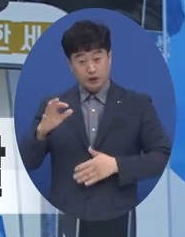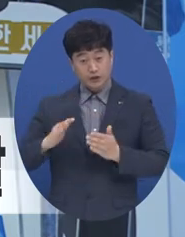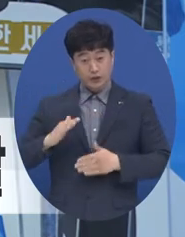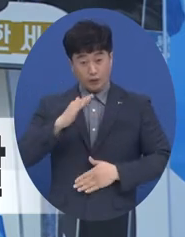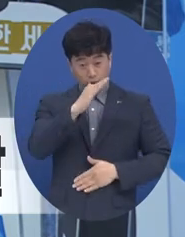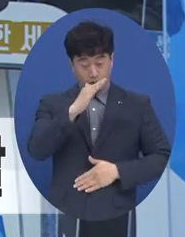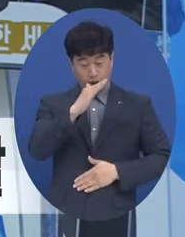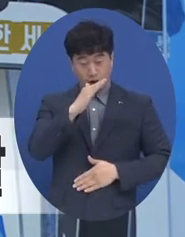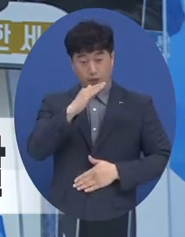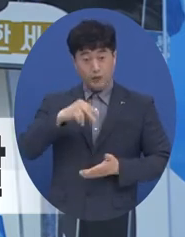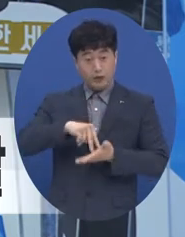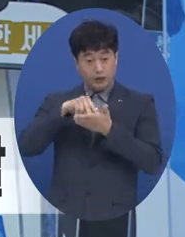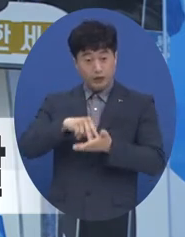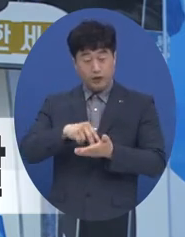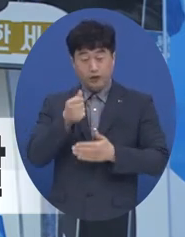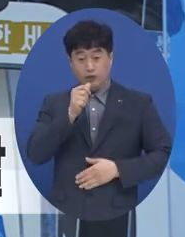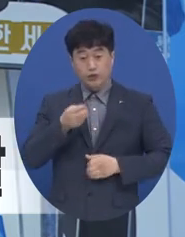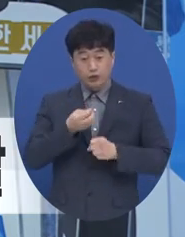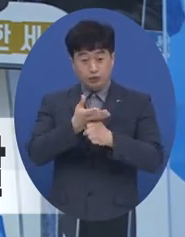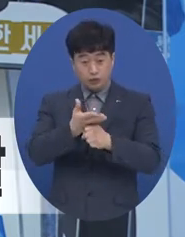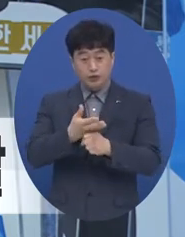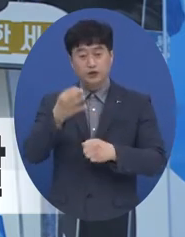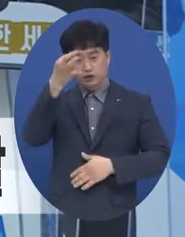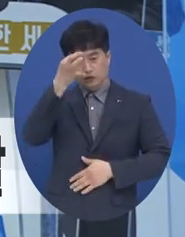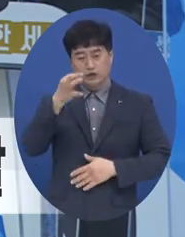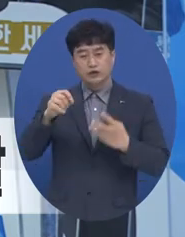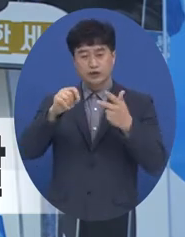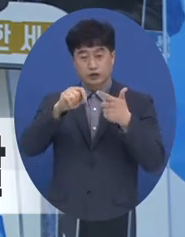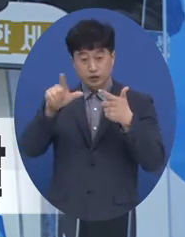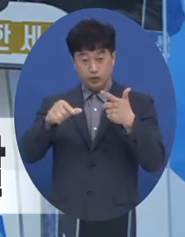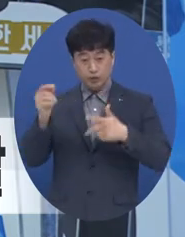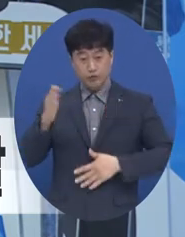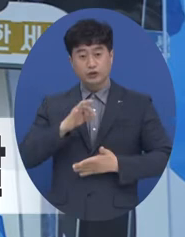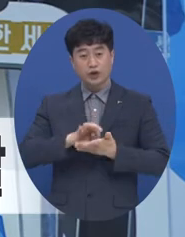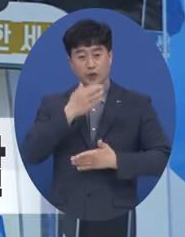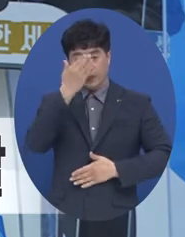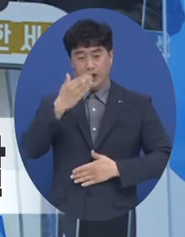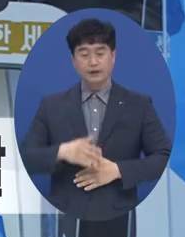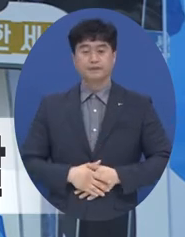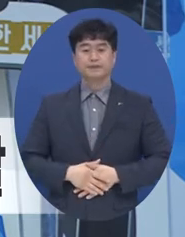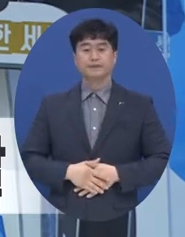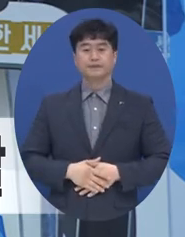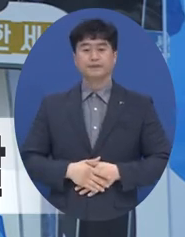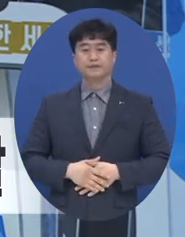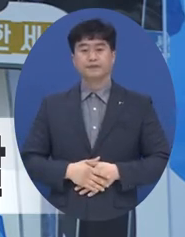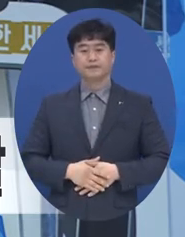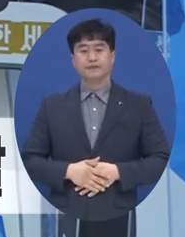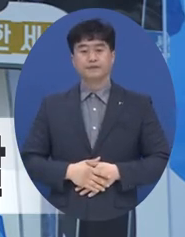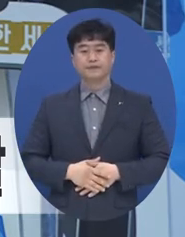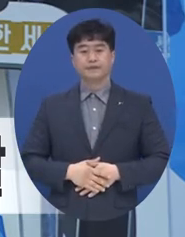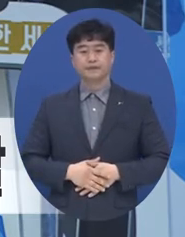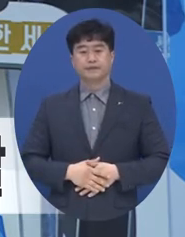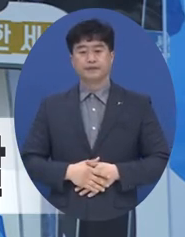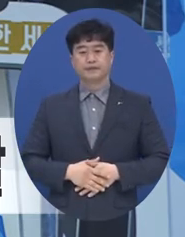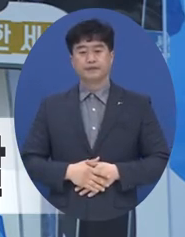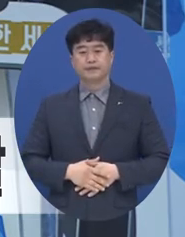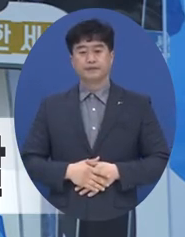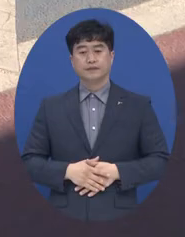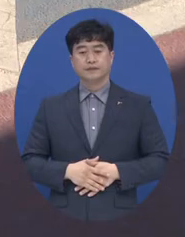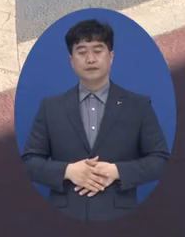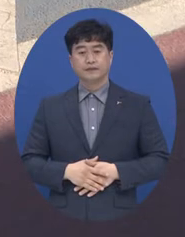순간 기 등을 알려주는 기술로 오는 7월부터 이용할 수 있습니다 구형 술 기자가 현장 취재했습니다